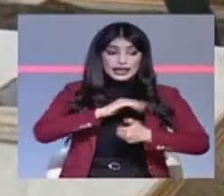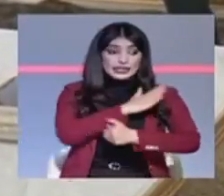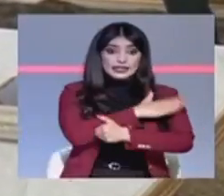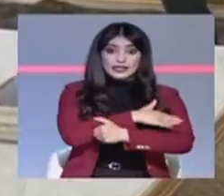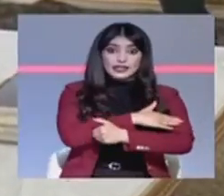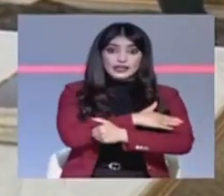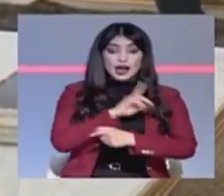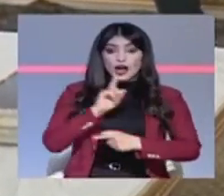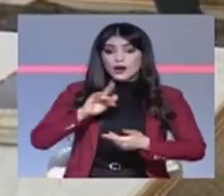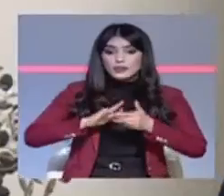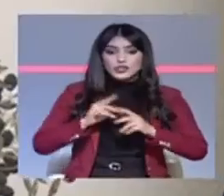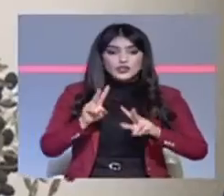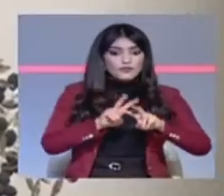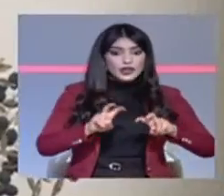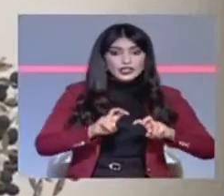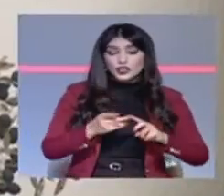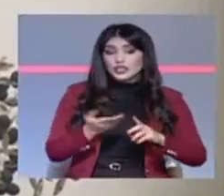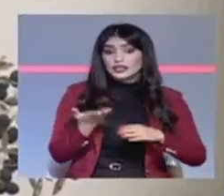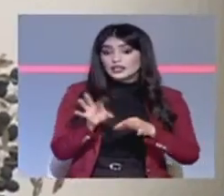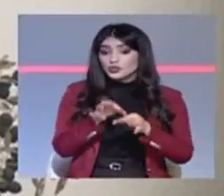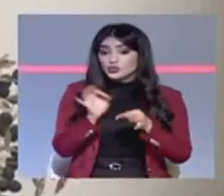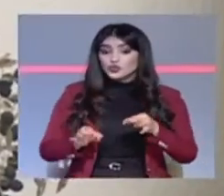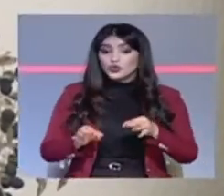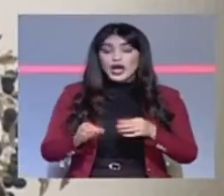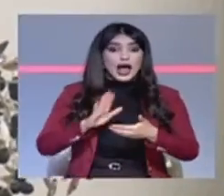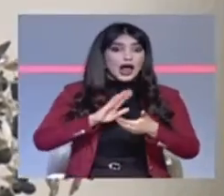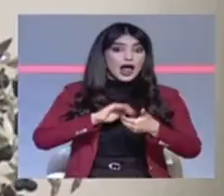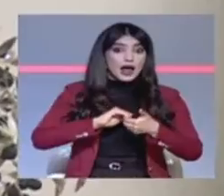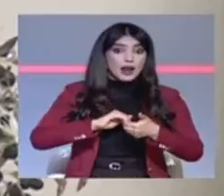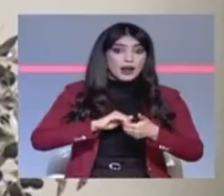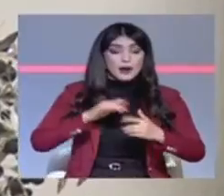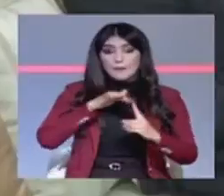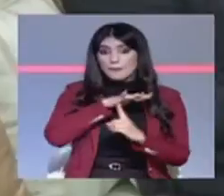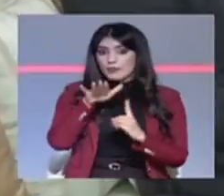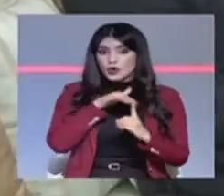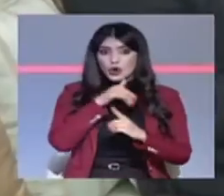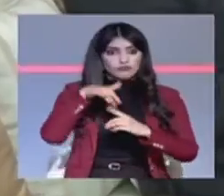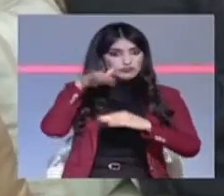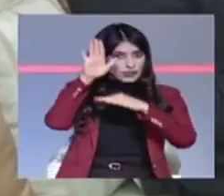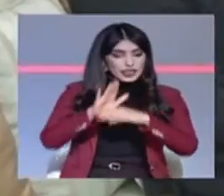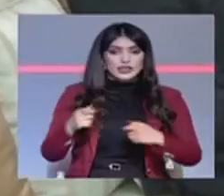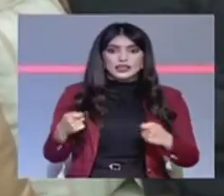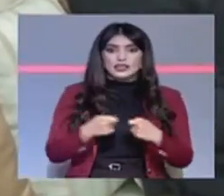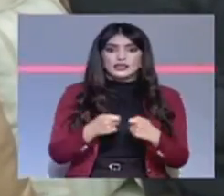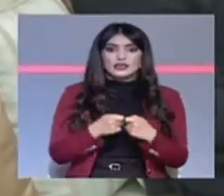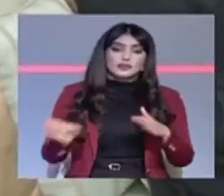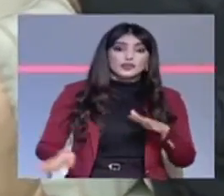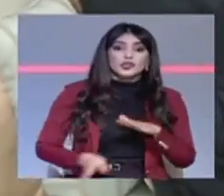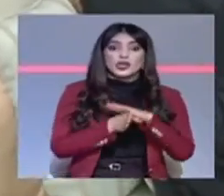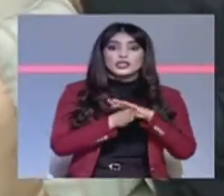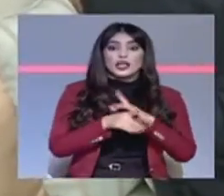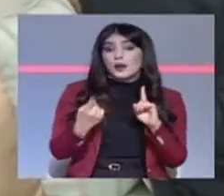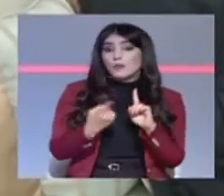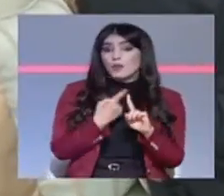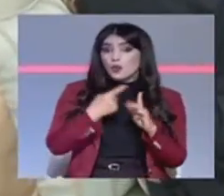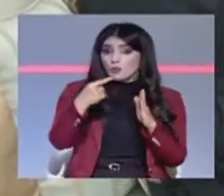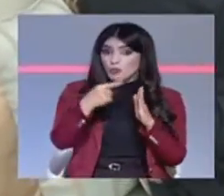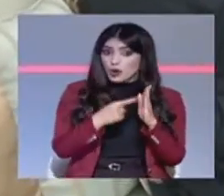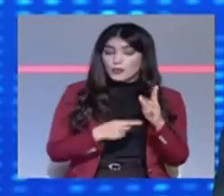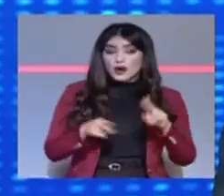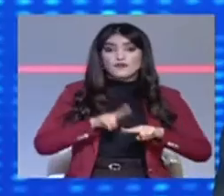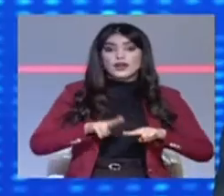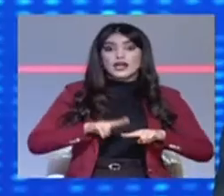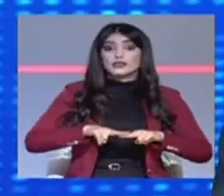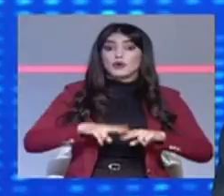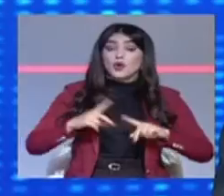في حلحله الاوضاع الاجتماعيه وتوفير مناخات اجتماعي ملائم للانطلاق في الاولويات والاصلاحات الضروريه